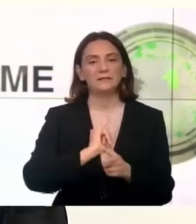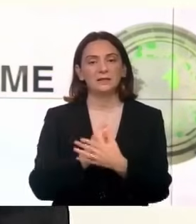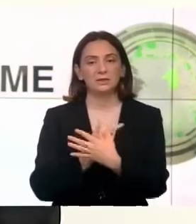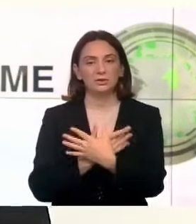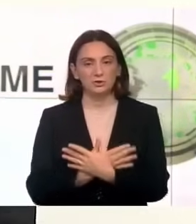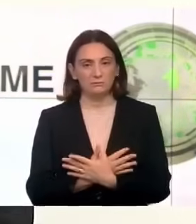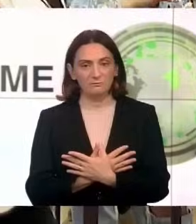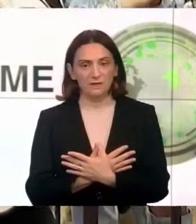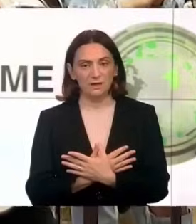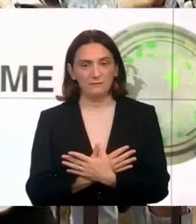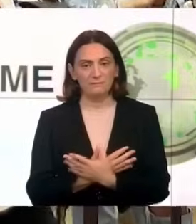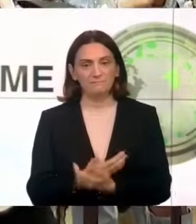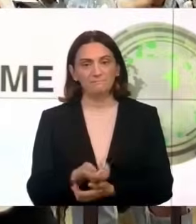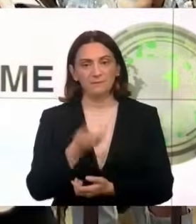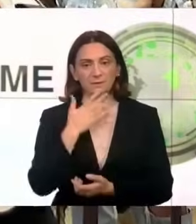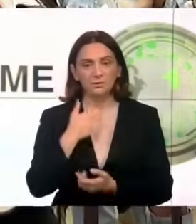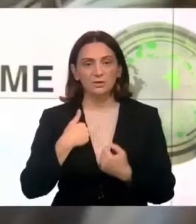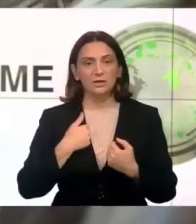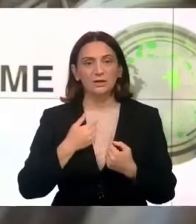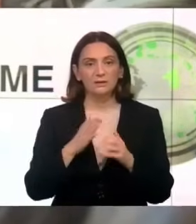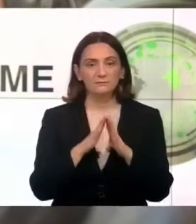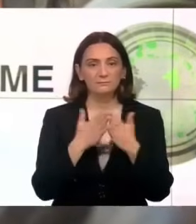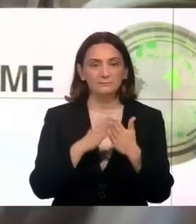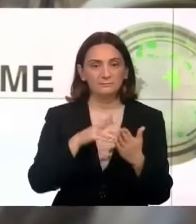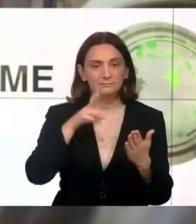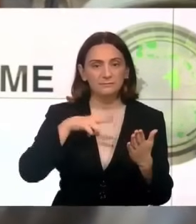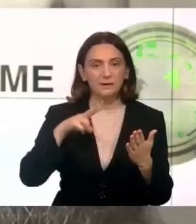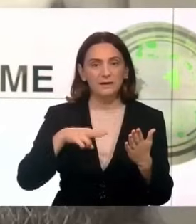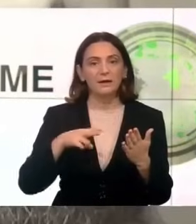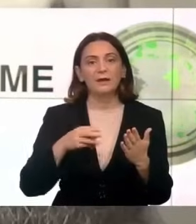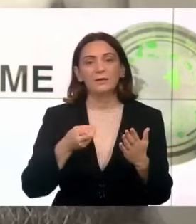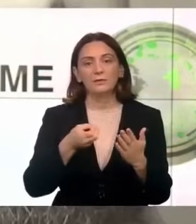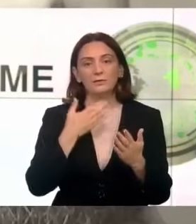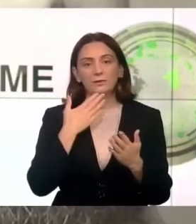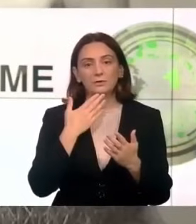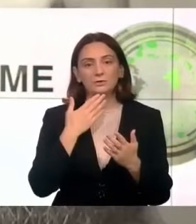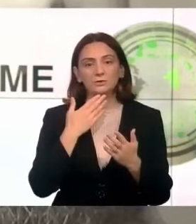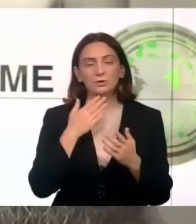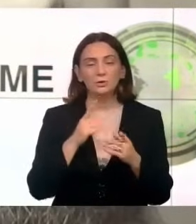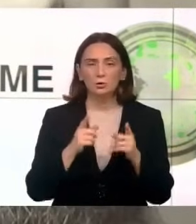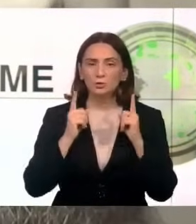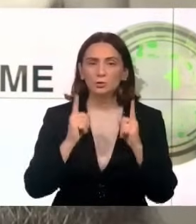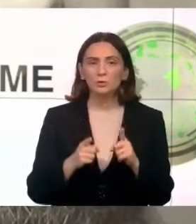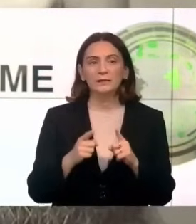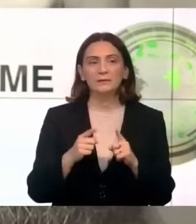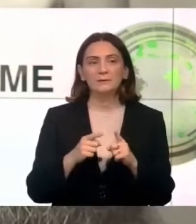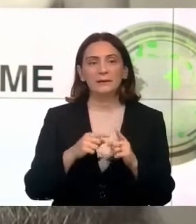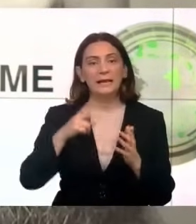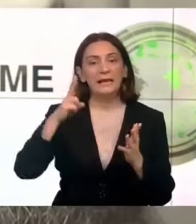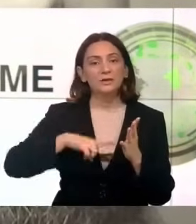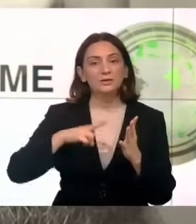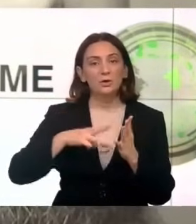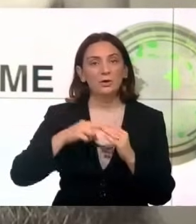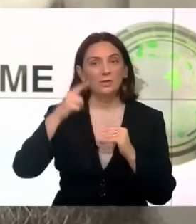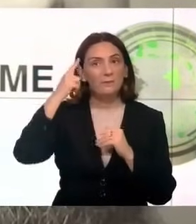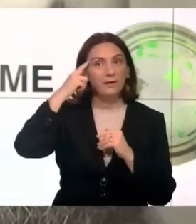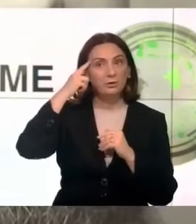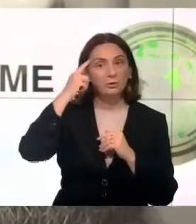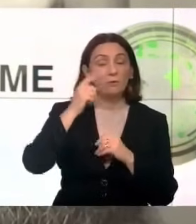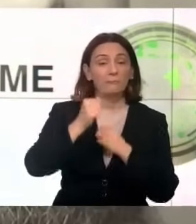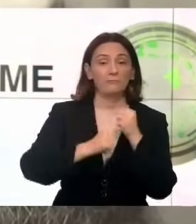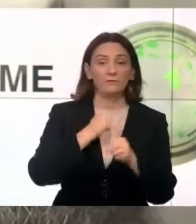atë epokë e ta ndjejë dhe jo ta gjykojë me kriteret e sotme. Kam arritur të zbuloj arkivin